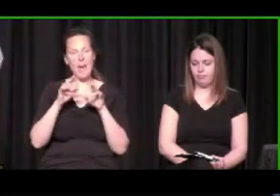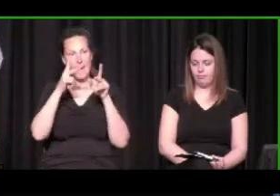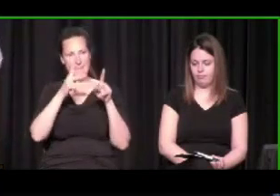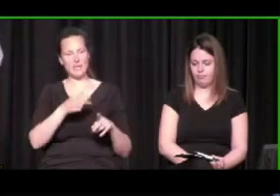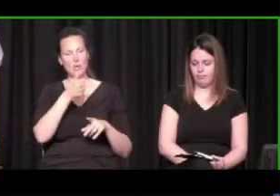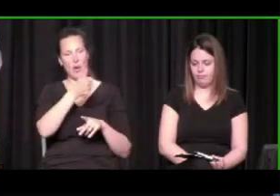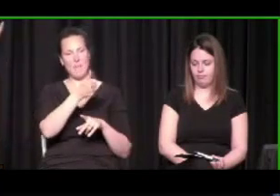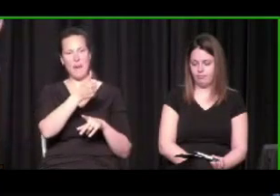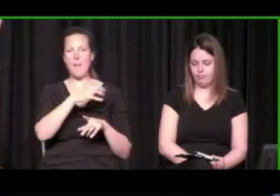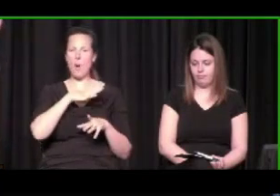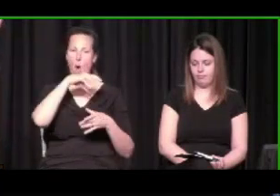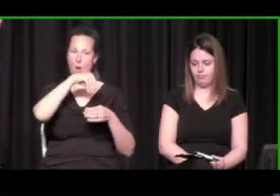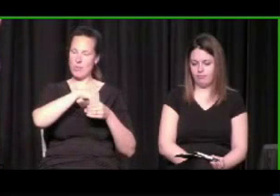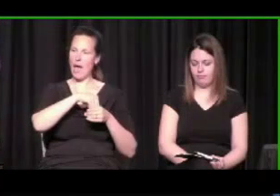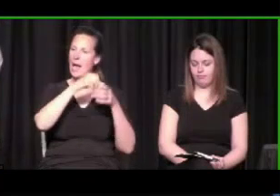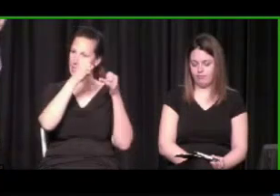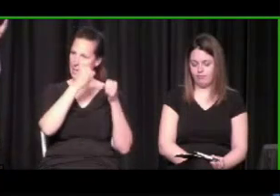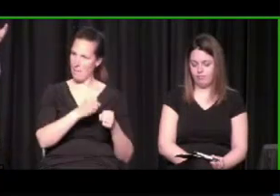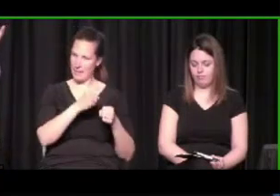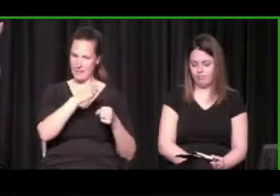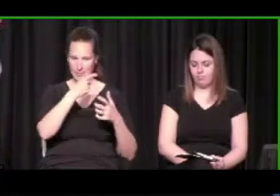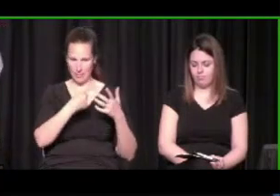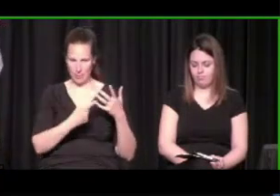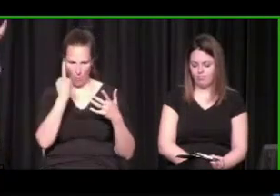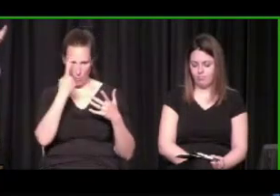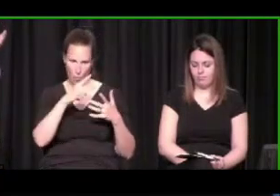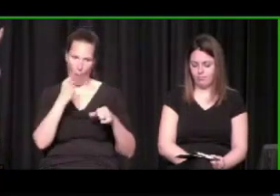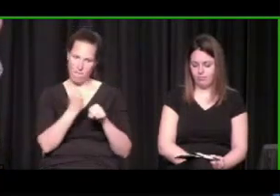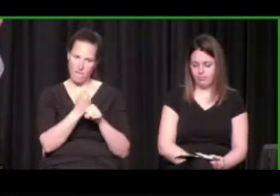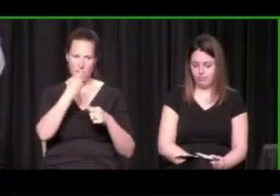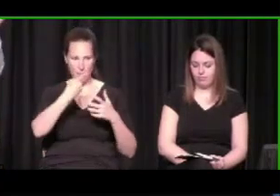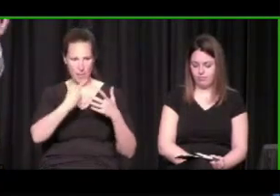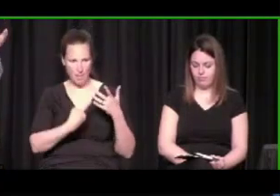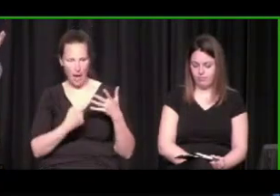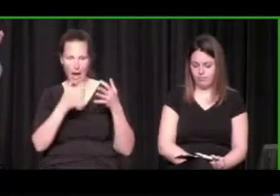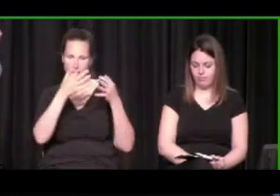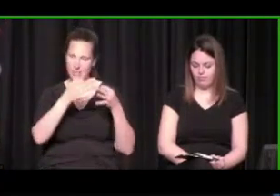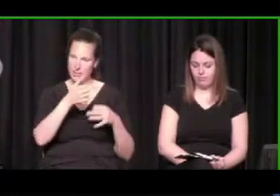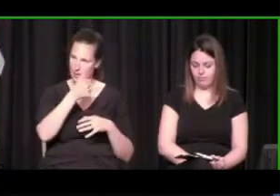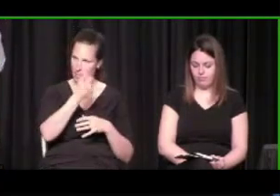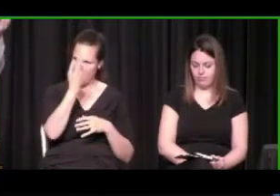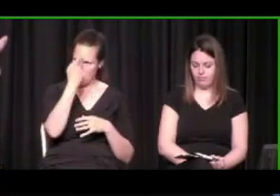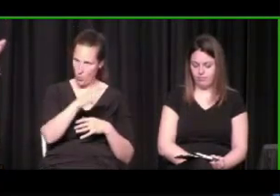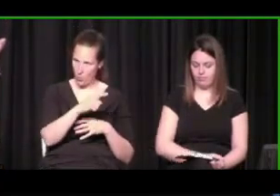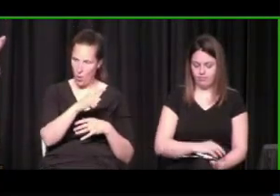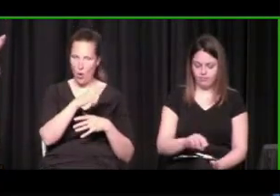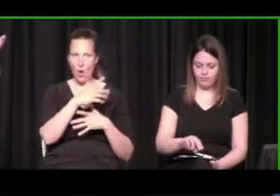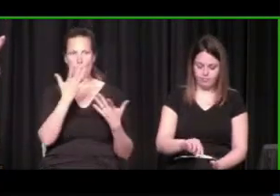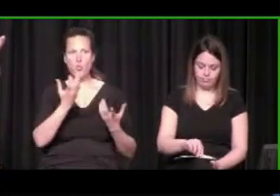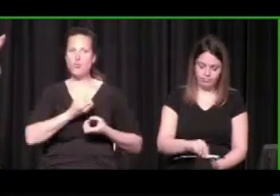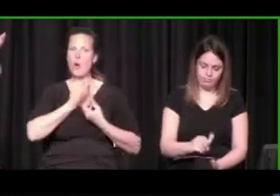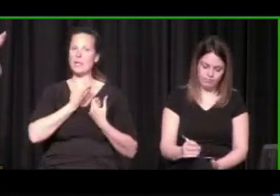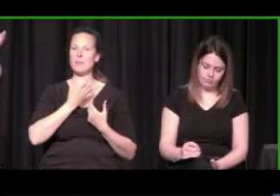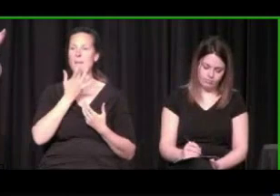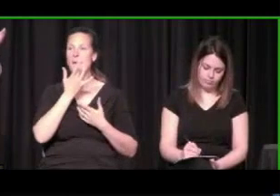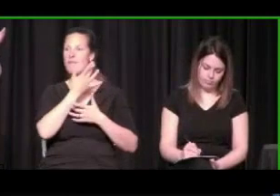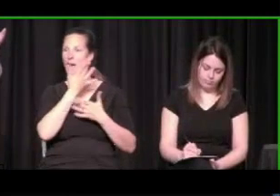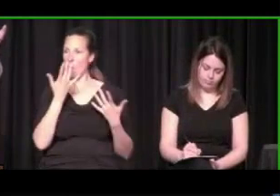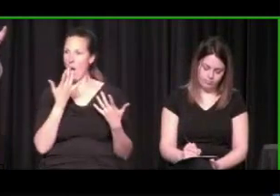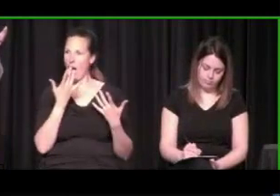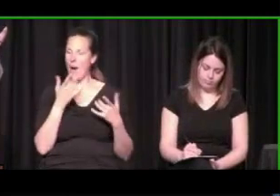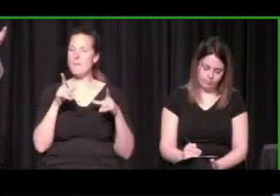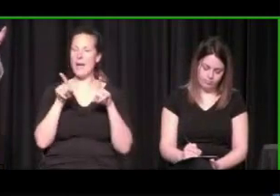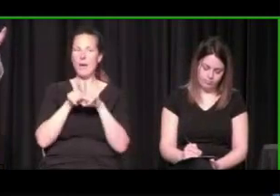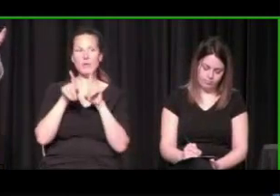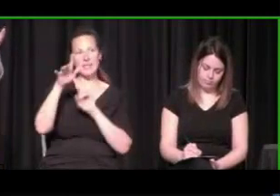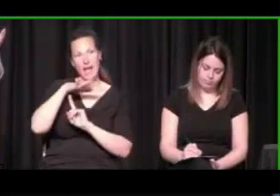personne qui a des capacités finalement à s'autodéterminer, à faire des choix, à prendre des décisions, à exprimer des préférences, mais il faut aussi